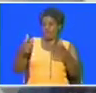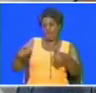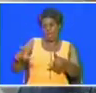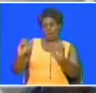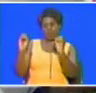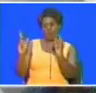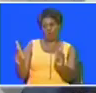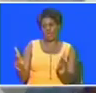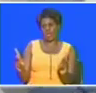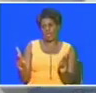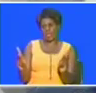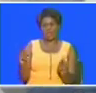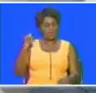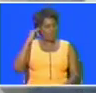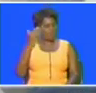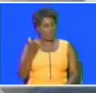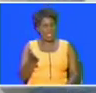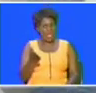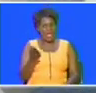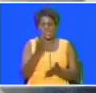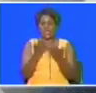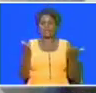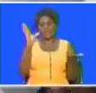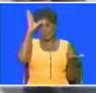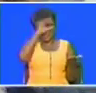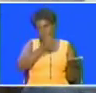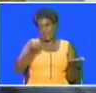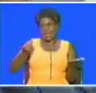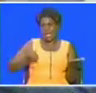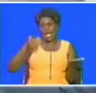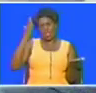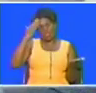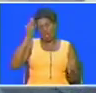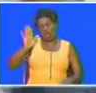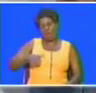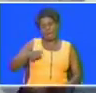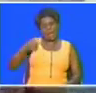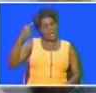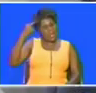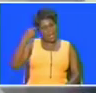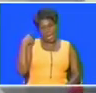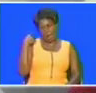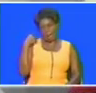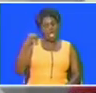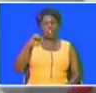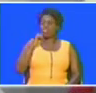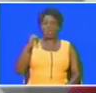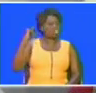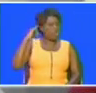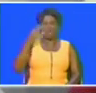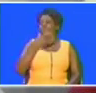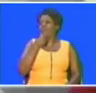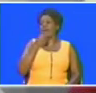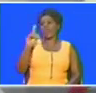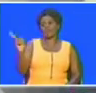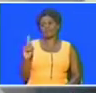sawa. Manake ile simu imekuwa pale kama hakuna kitu kwa nyumba, msichana anajua namba ya mama apigie mama. Lakini sio kupigia baba anamwambia